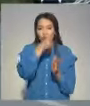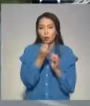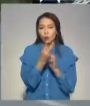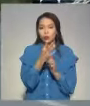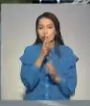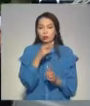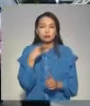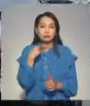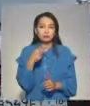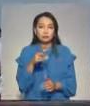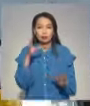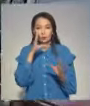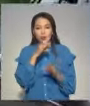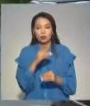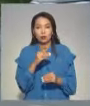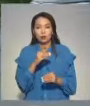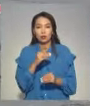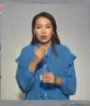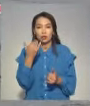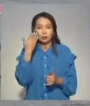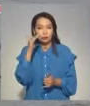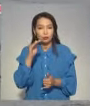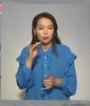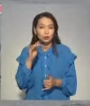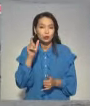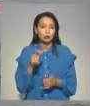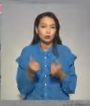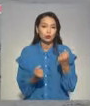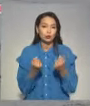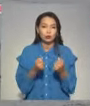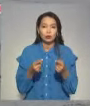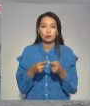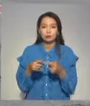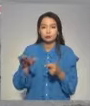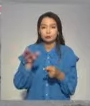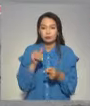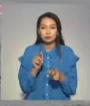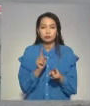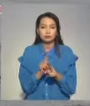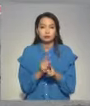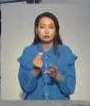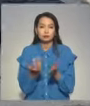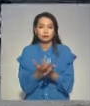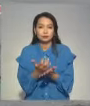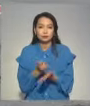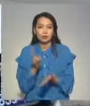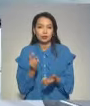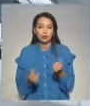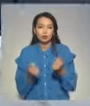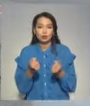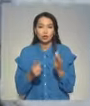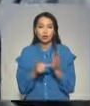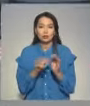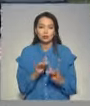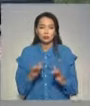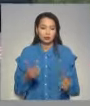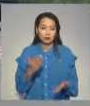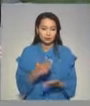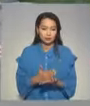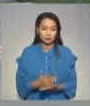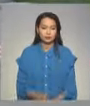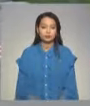бас бостандығынан айырылуы мүмкін. Айта кетейін, бөтен біреудің көлігін жалға алып, нәпақат тауып жүрген такси жүргізушісінің 6 баласы